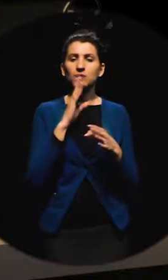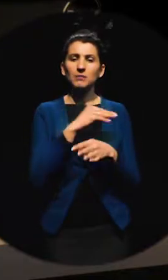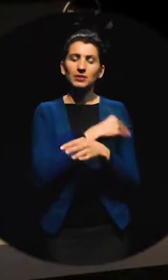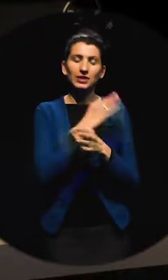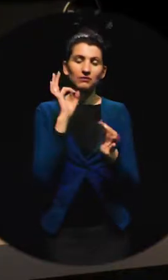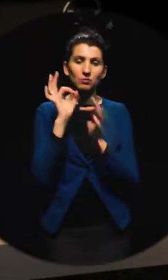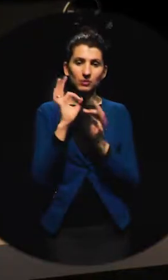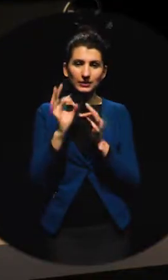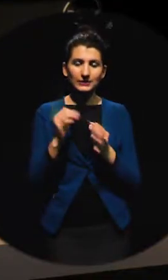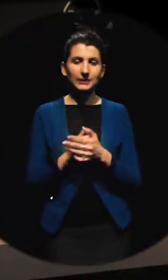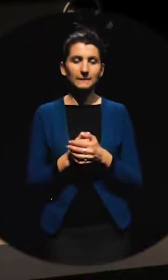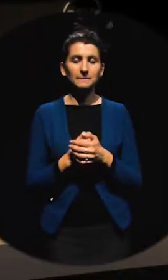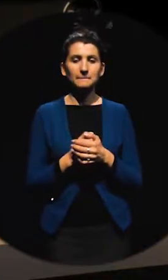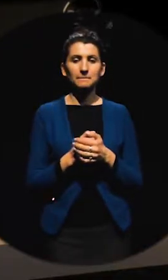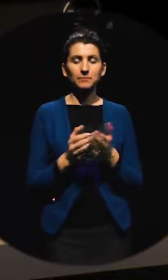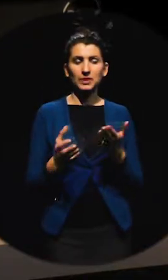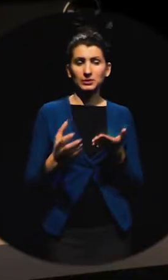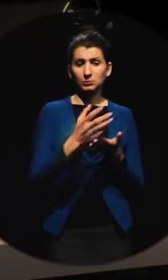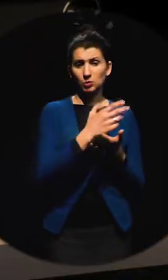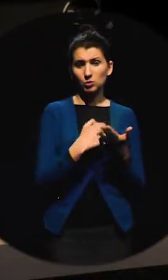takiego zbioru